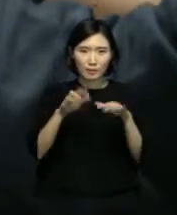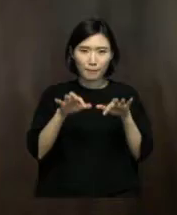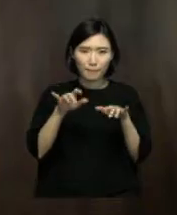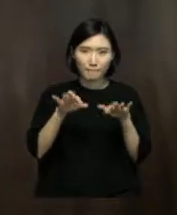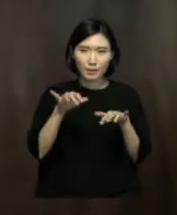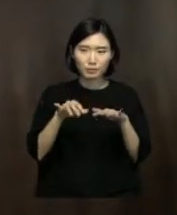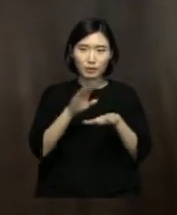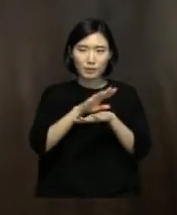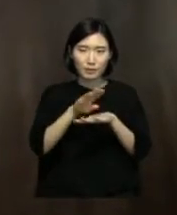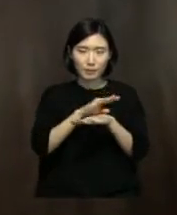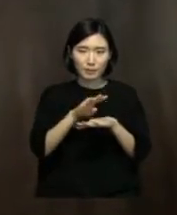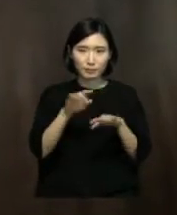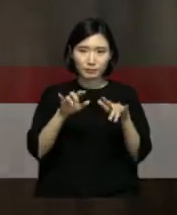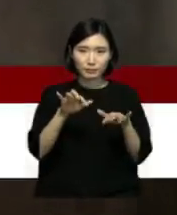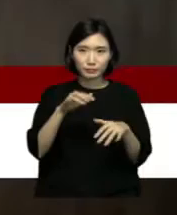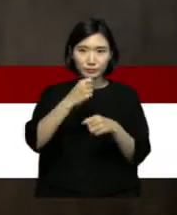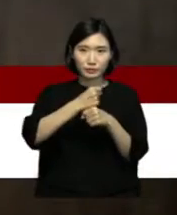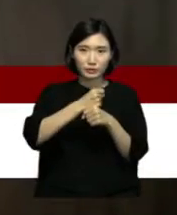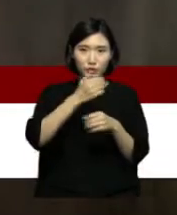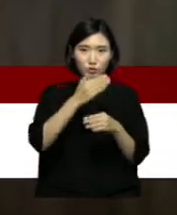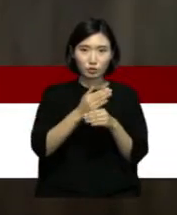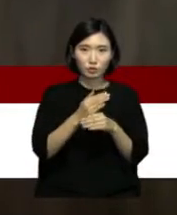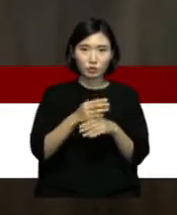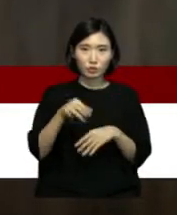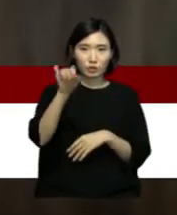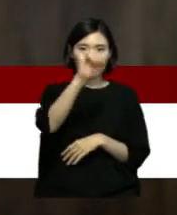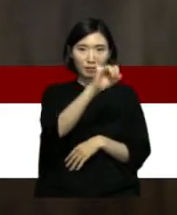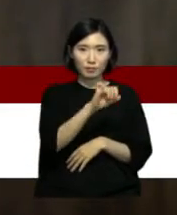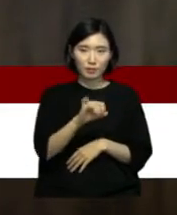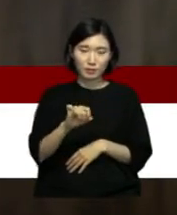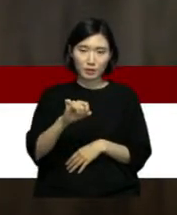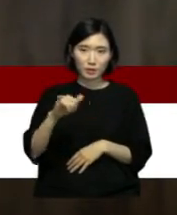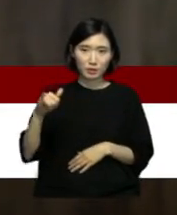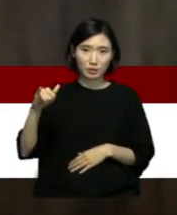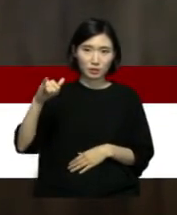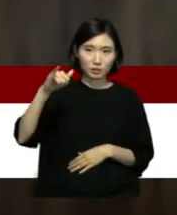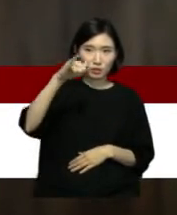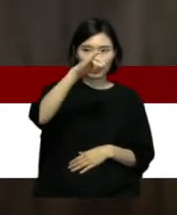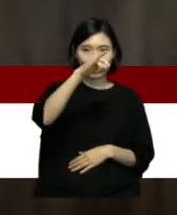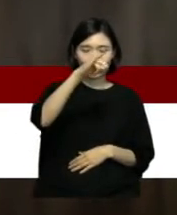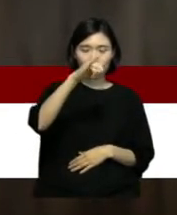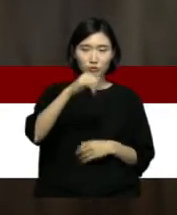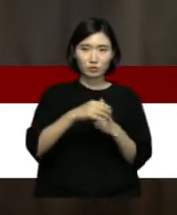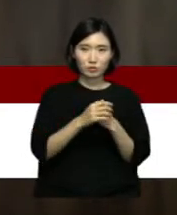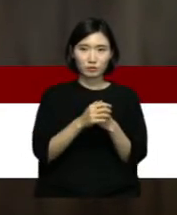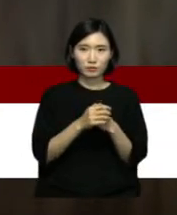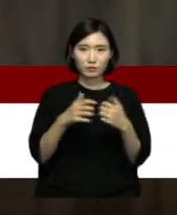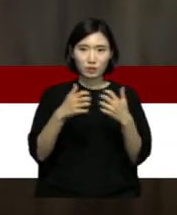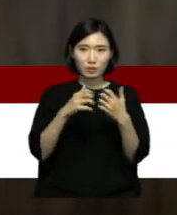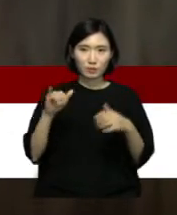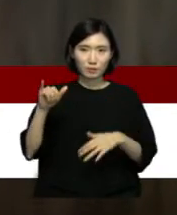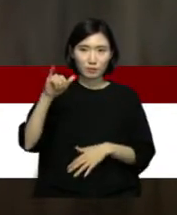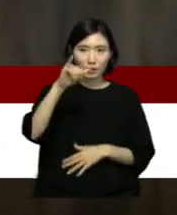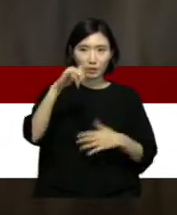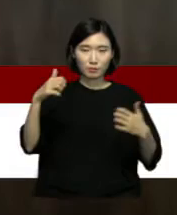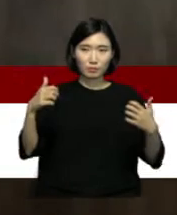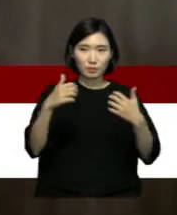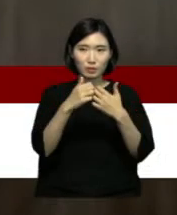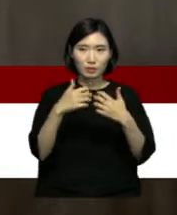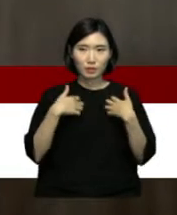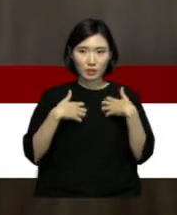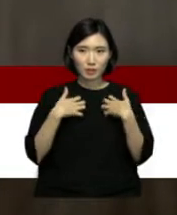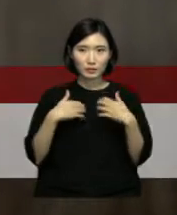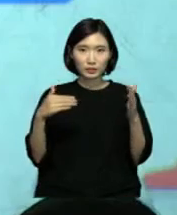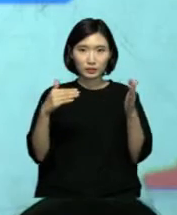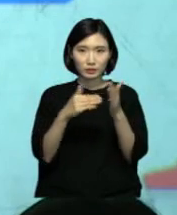바빠집니다. 거미하고 그다음에 전투기하고 딱 부딪히고 나서 게임 오버 신호